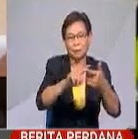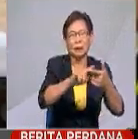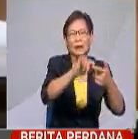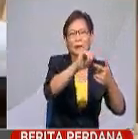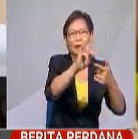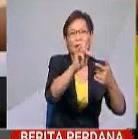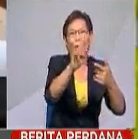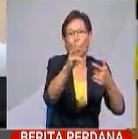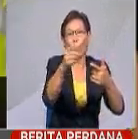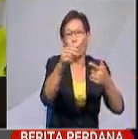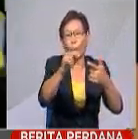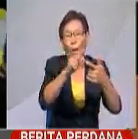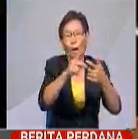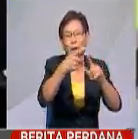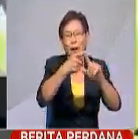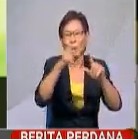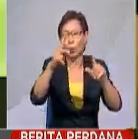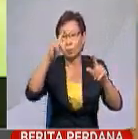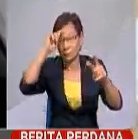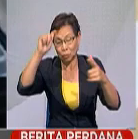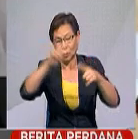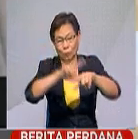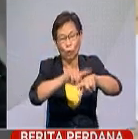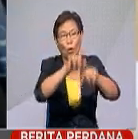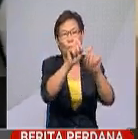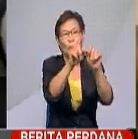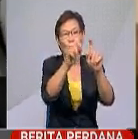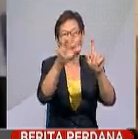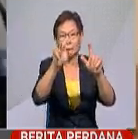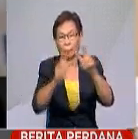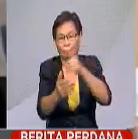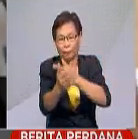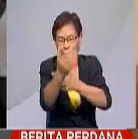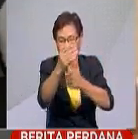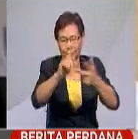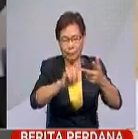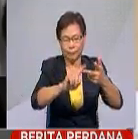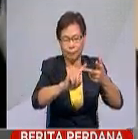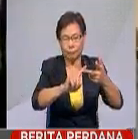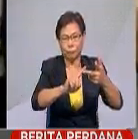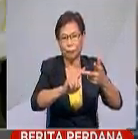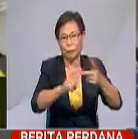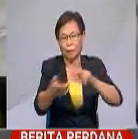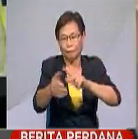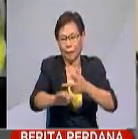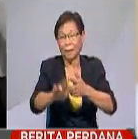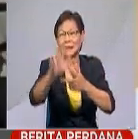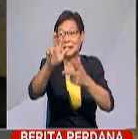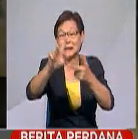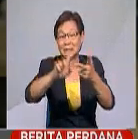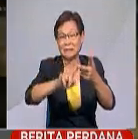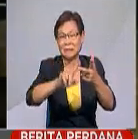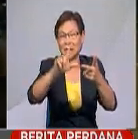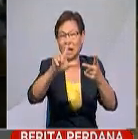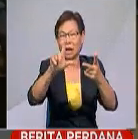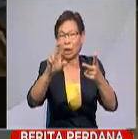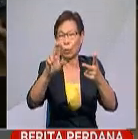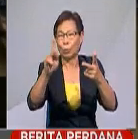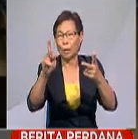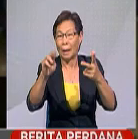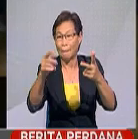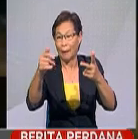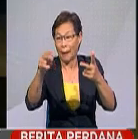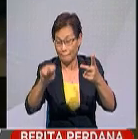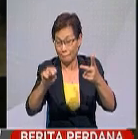Ikhwan Ahmad Azhan dari Kuala Terengganu pada pukul 11.35 pagi. Manakala mayat ketiga, Muhammad Lukman Hakim